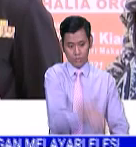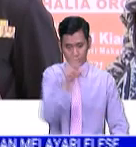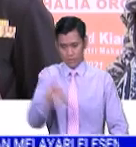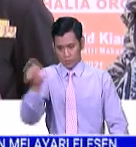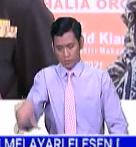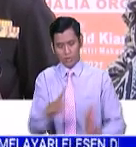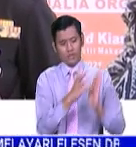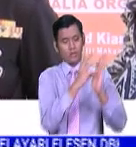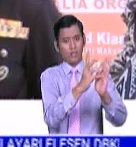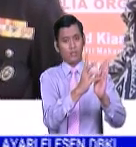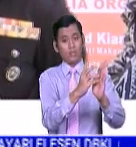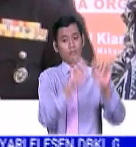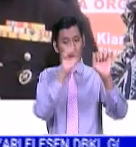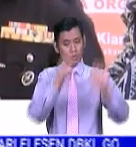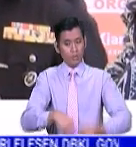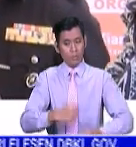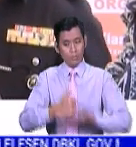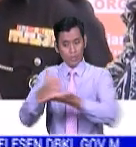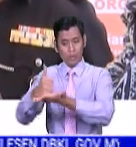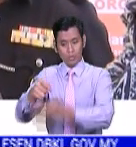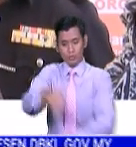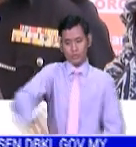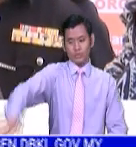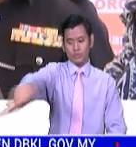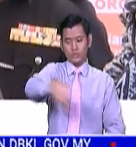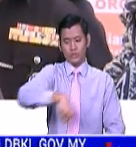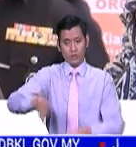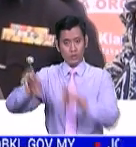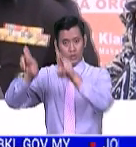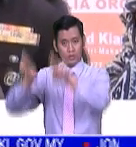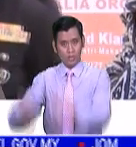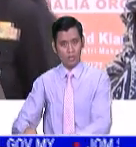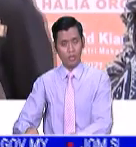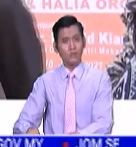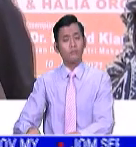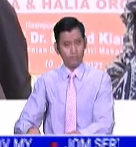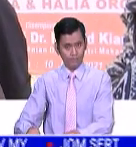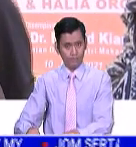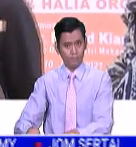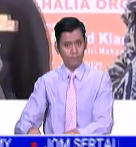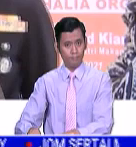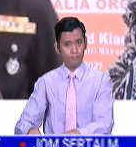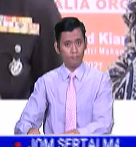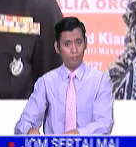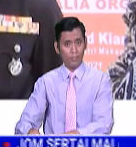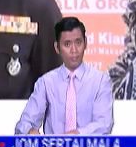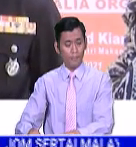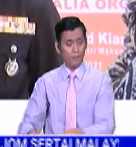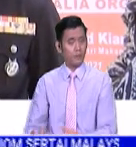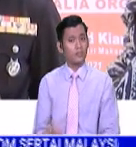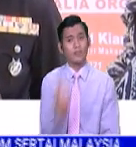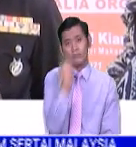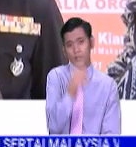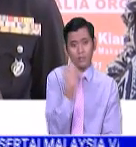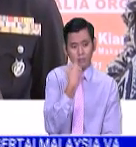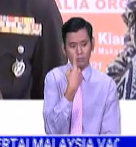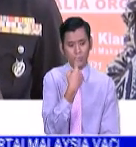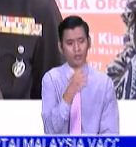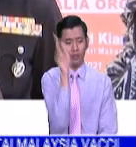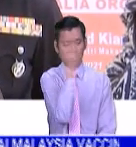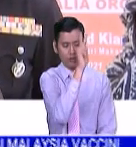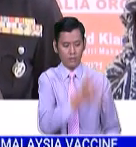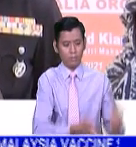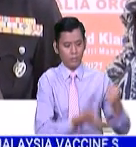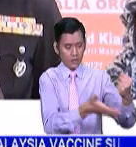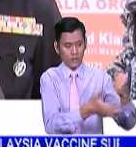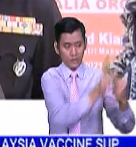terus melalui pejabat-pejabat wakil rakyat pasmada mereka itu penyokong kerajaan boxered kerajaan ataupun